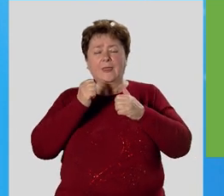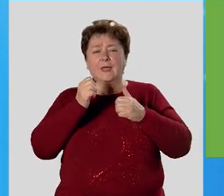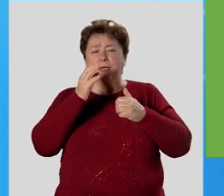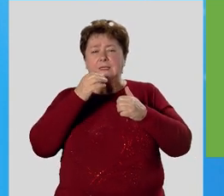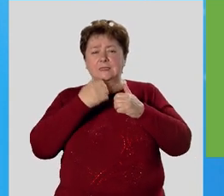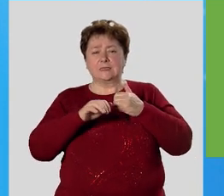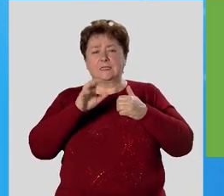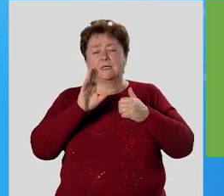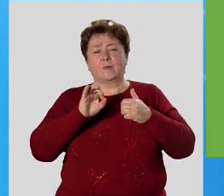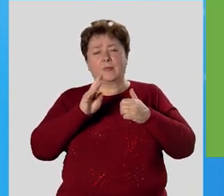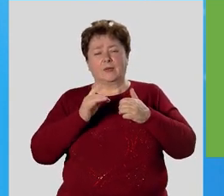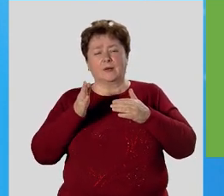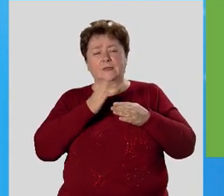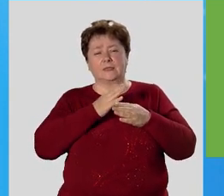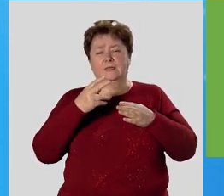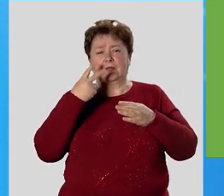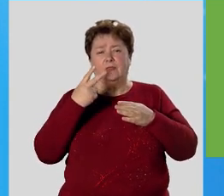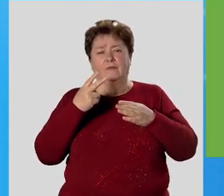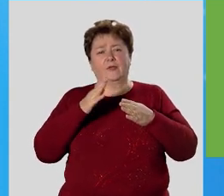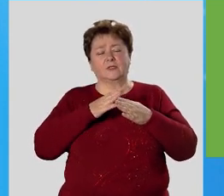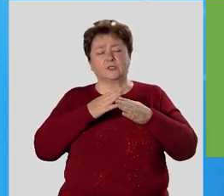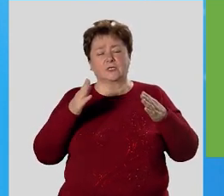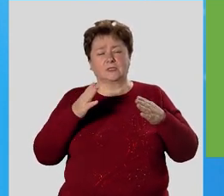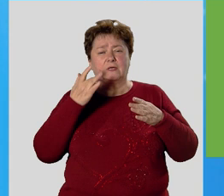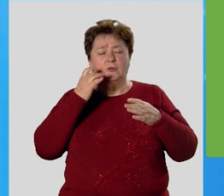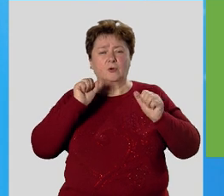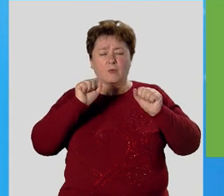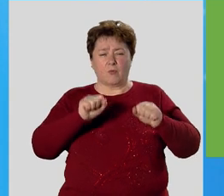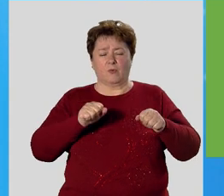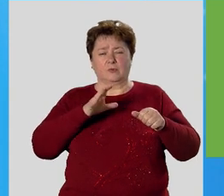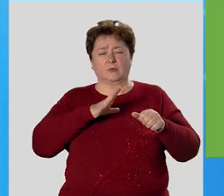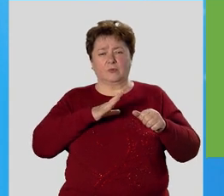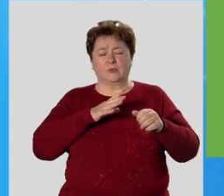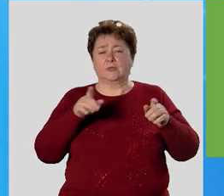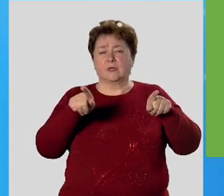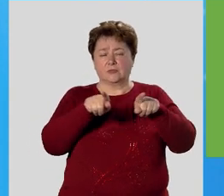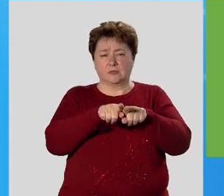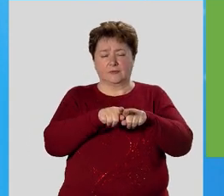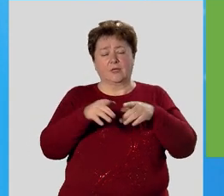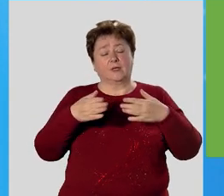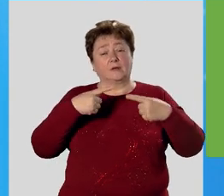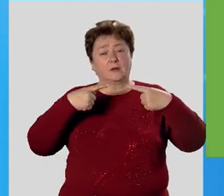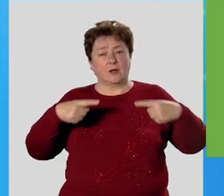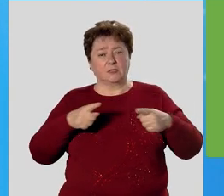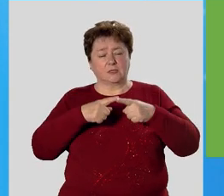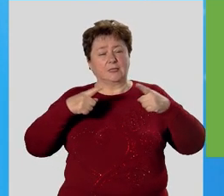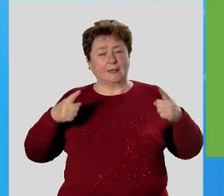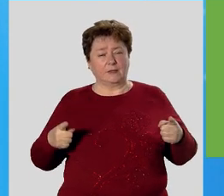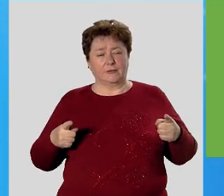Центромера делит хромосому на два плеча, которые могут быть одинаковой или разной